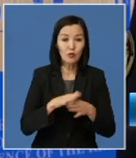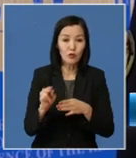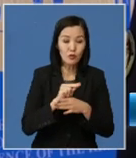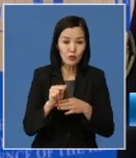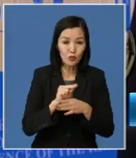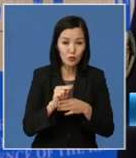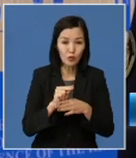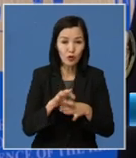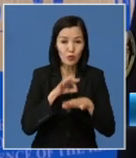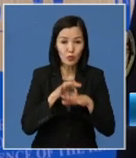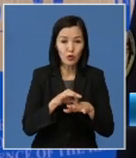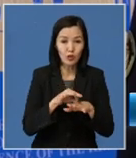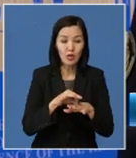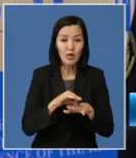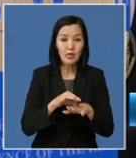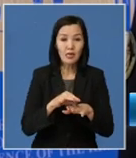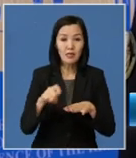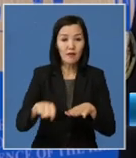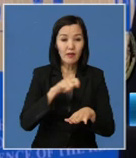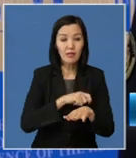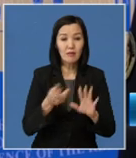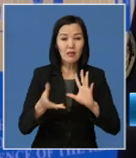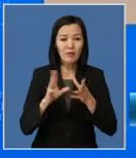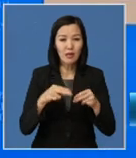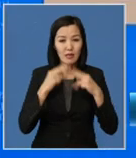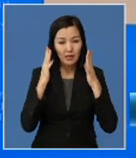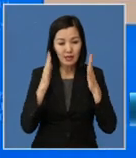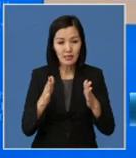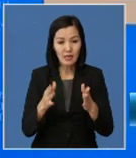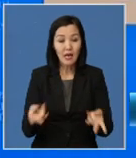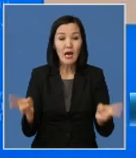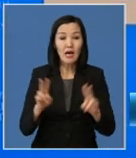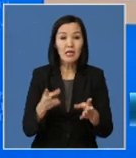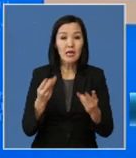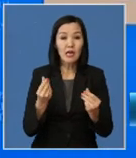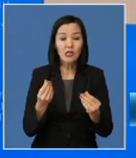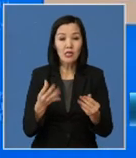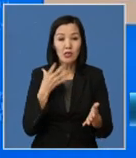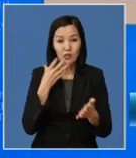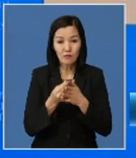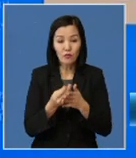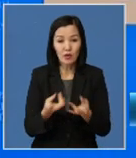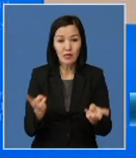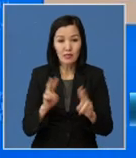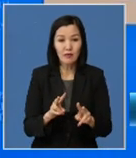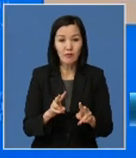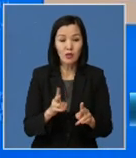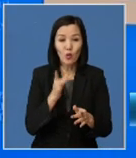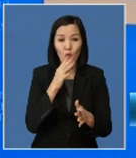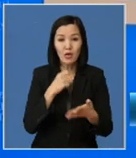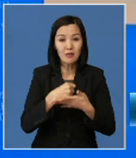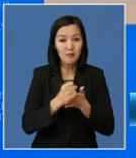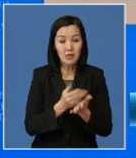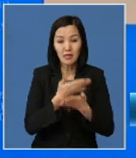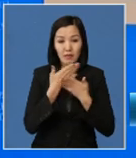өтпеуі баспана аумағы ескеріледі. Пәтер ауыстырғаннан кейін қалдық құнын төлеп жекешелендірудің нақты мерзімі бекітілмеген.